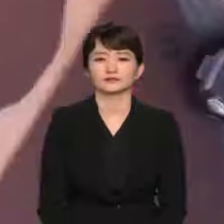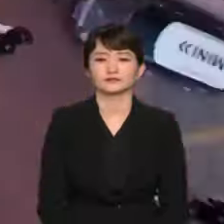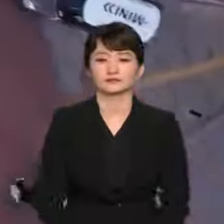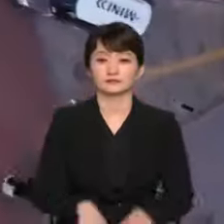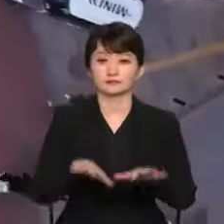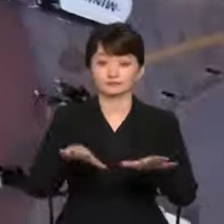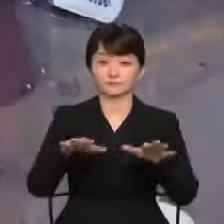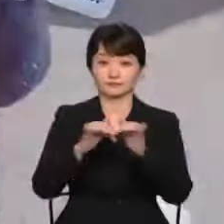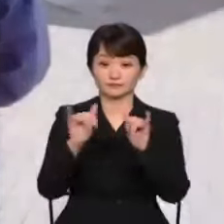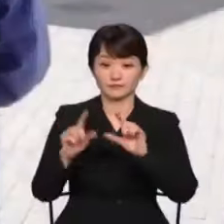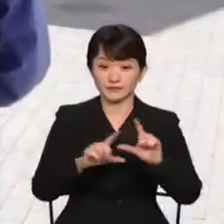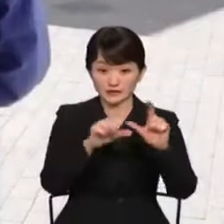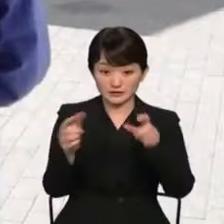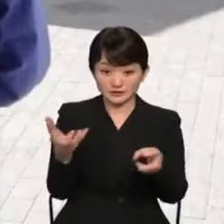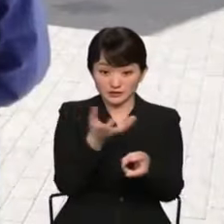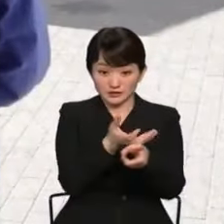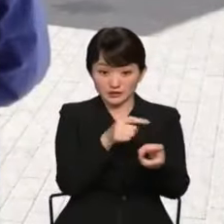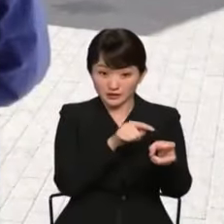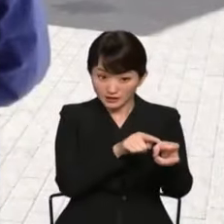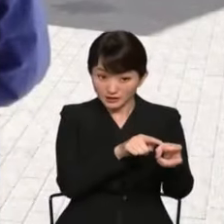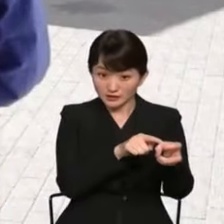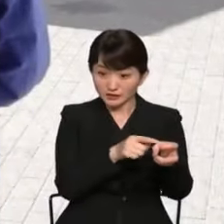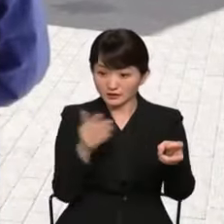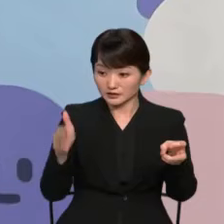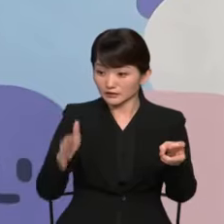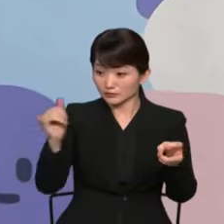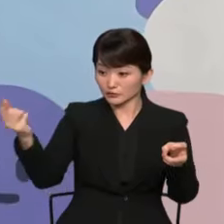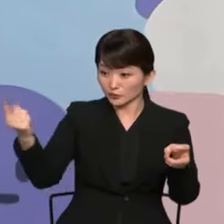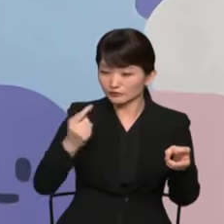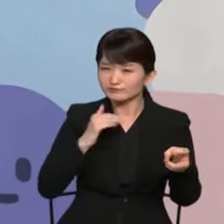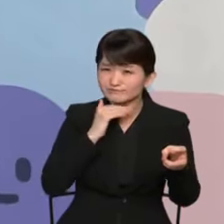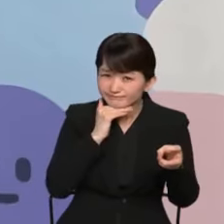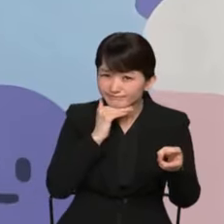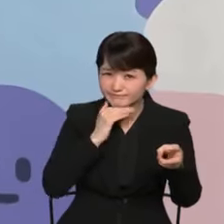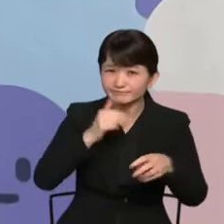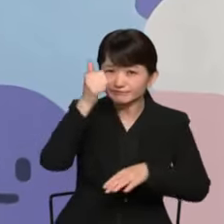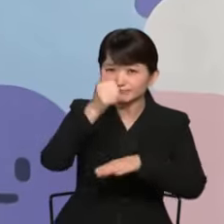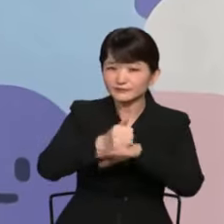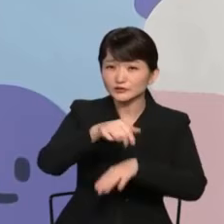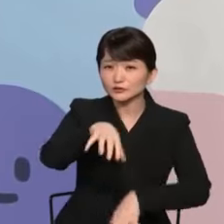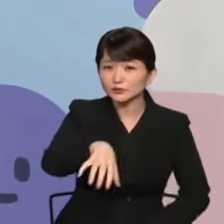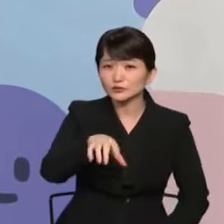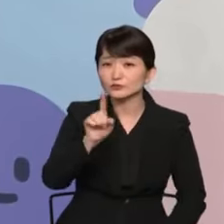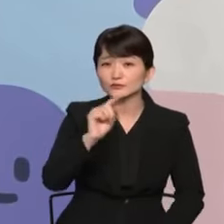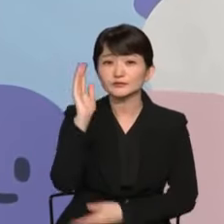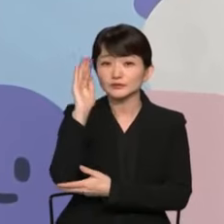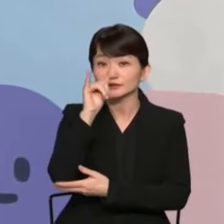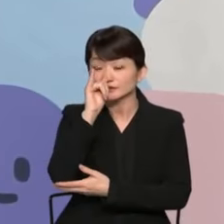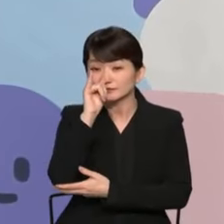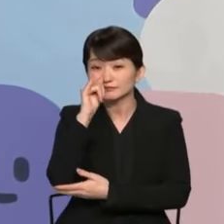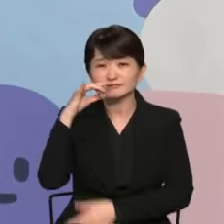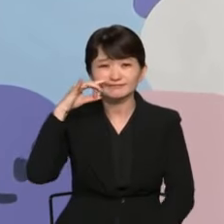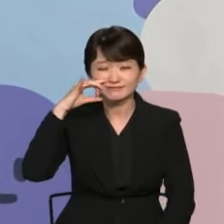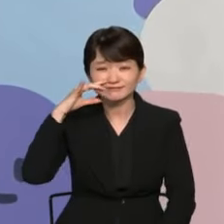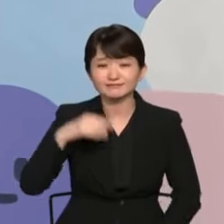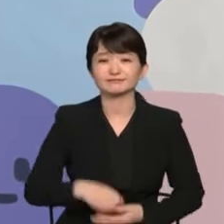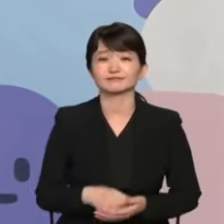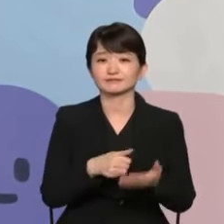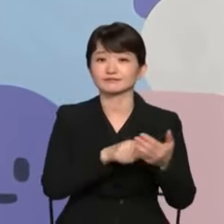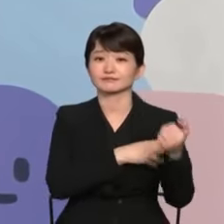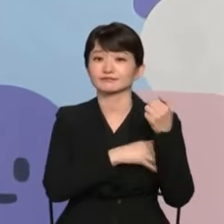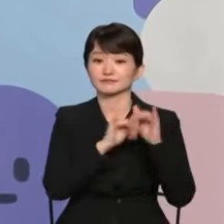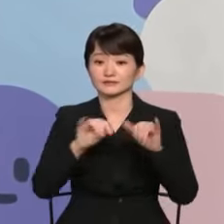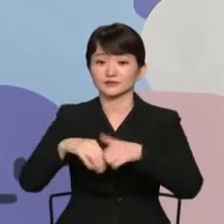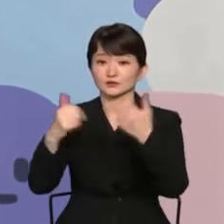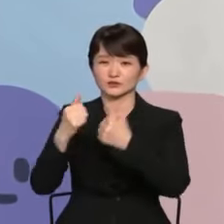오늘도 민심 내 컷 트레일러는 이렇게 시민들을 기다리고 있습니다. 마지막으로 찾아온 민심 내 컷엔 어떤 이야기가 담기게 될까요? 유권자들이